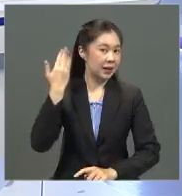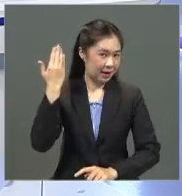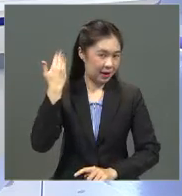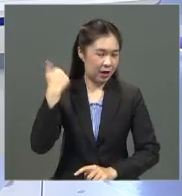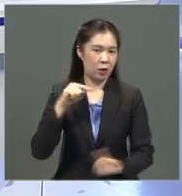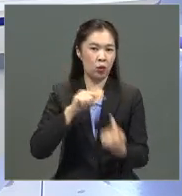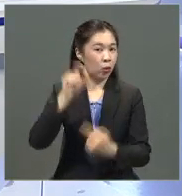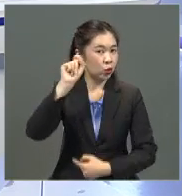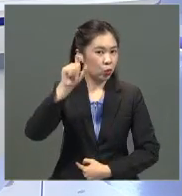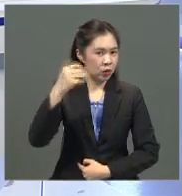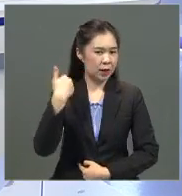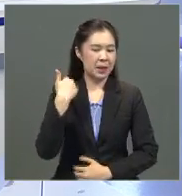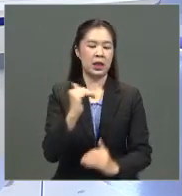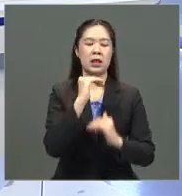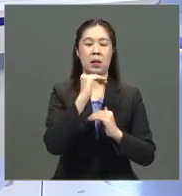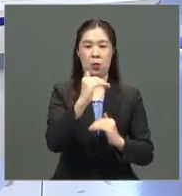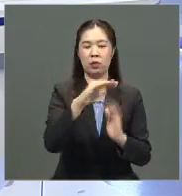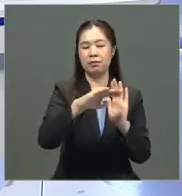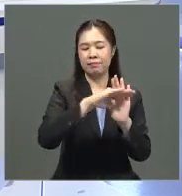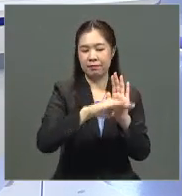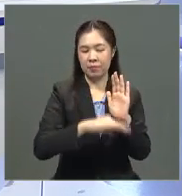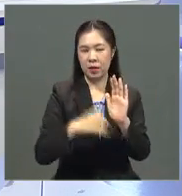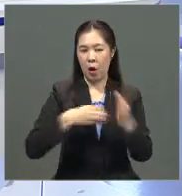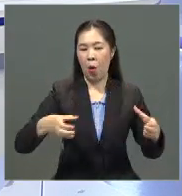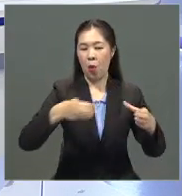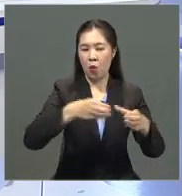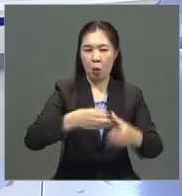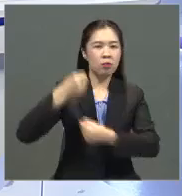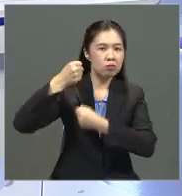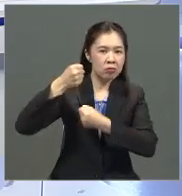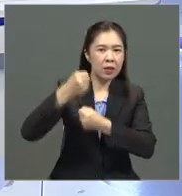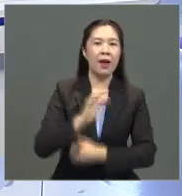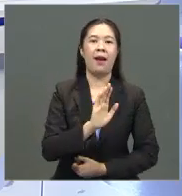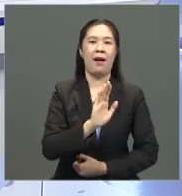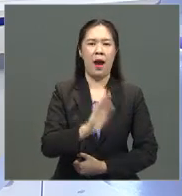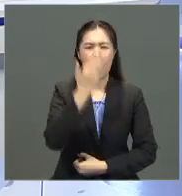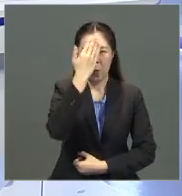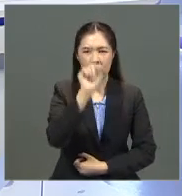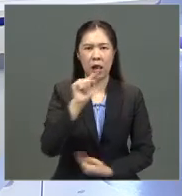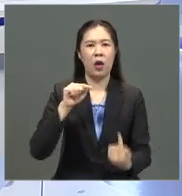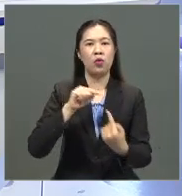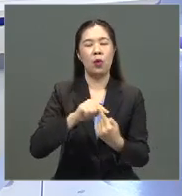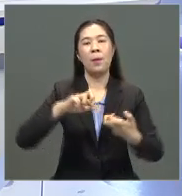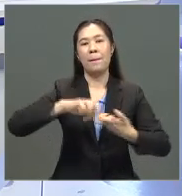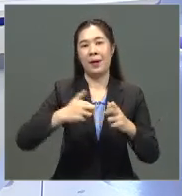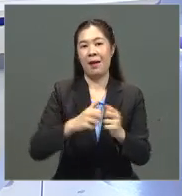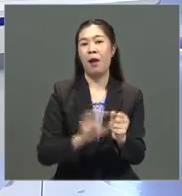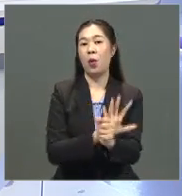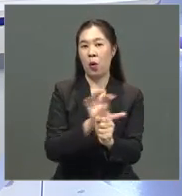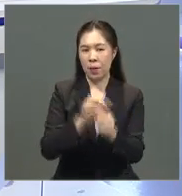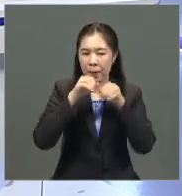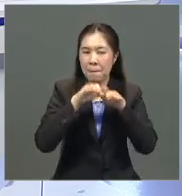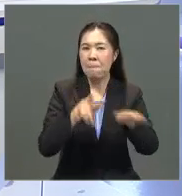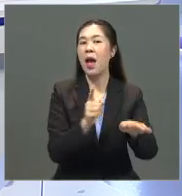พ.ร.ก.ฉุกเฉินของเรายังมีข้อกำหนดก็คือห้ามรวมกลุ่มห้ามชุมนุมกันอยู่เพราะว่าช่วงนั้นเนี่ยสถานการณ์โคบิ 19